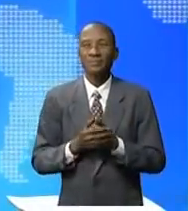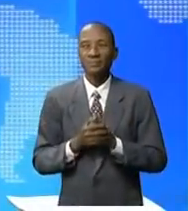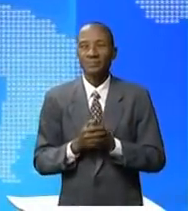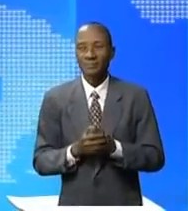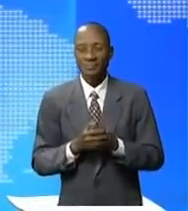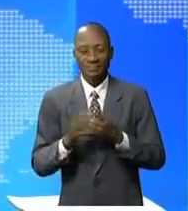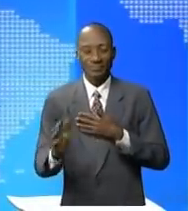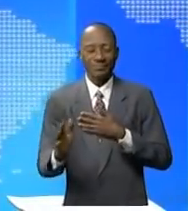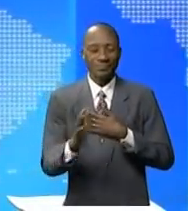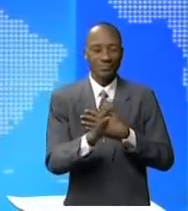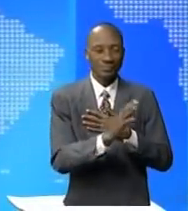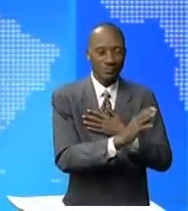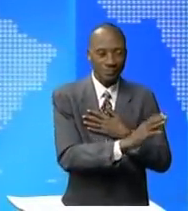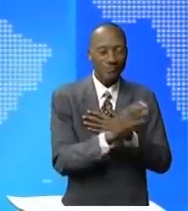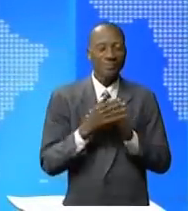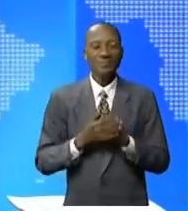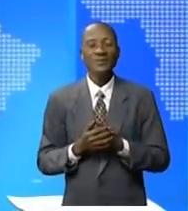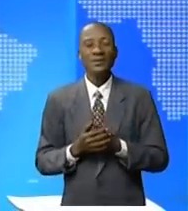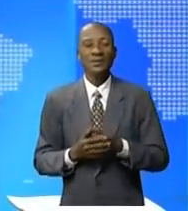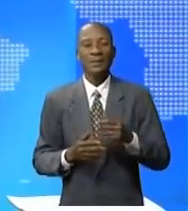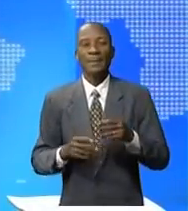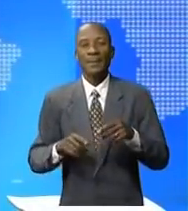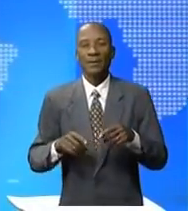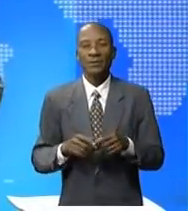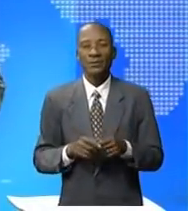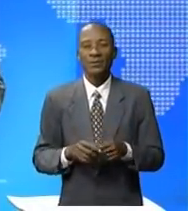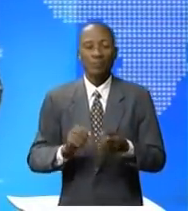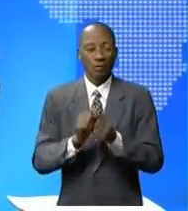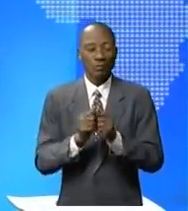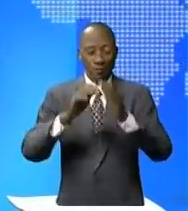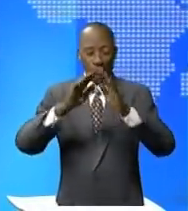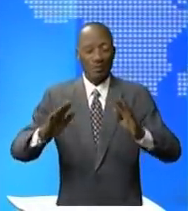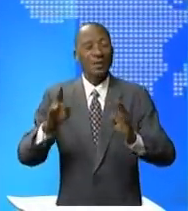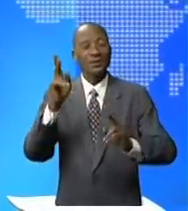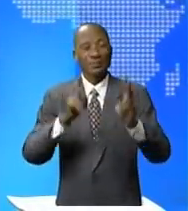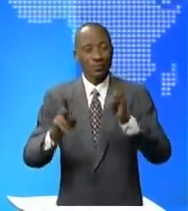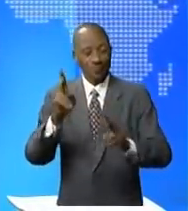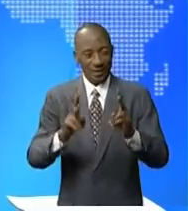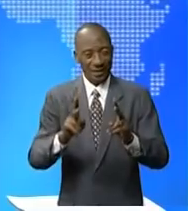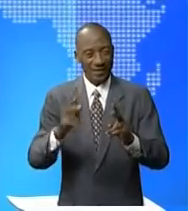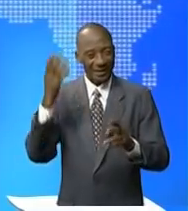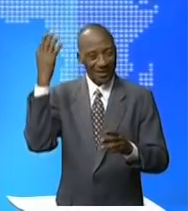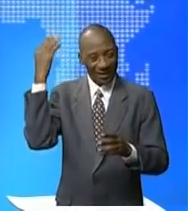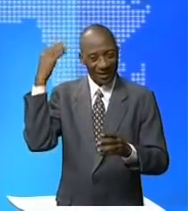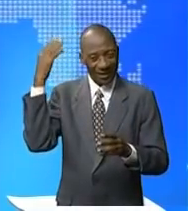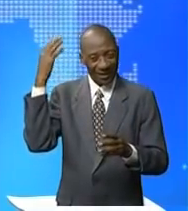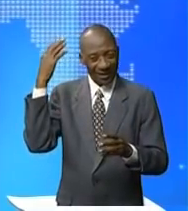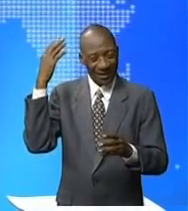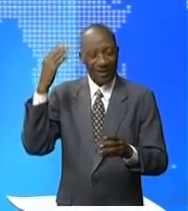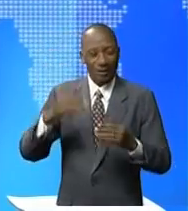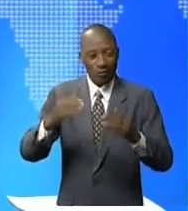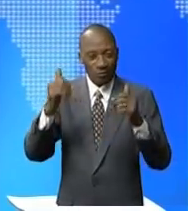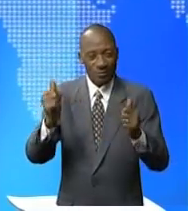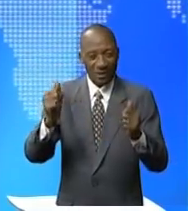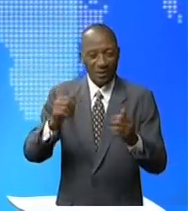De Giscard Koussema et de Kazo Kazadi. La cantine populaire semblait être aux oubliettes en RDC. Ce service vient